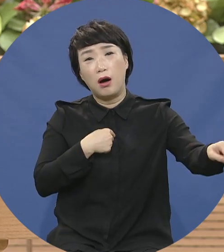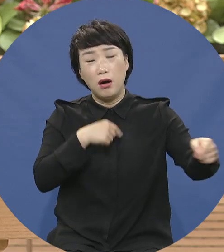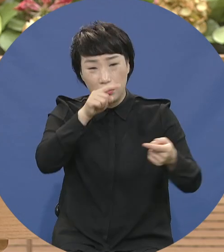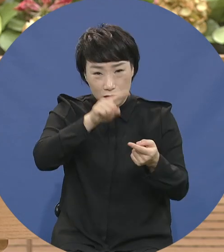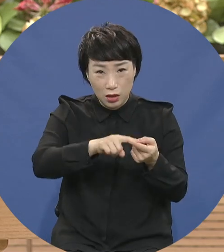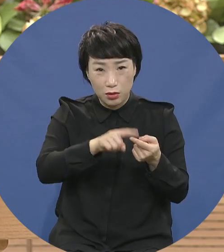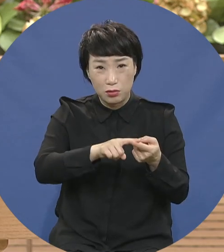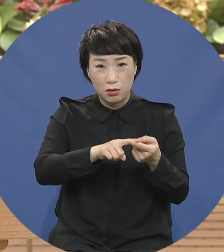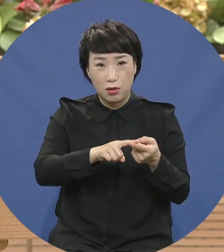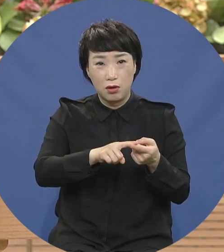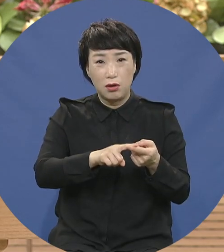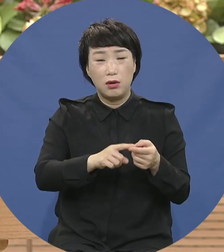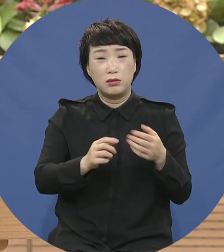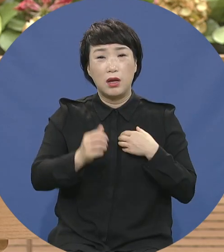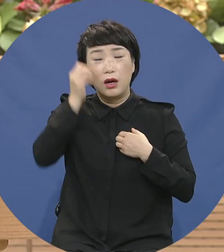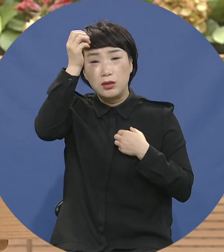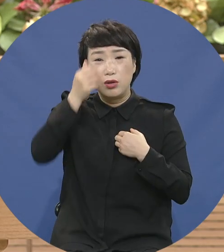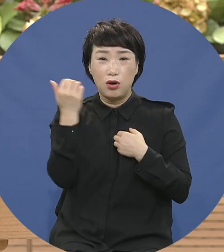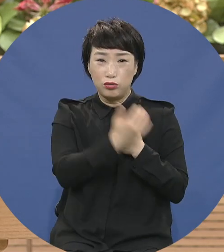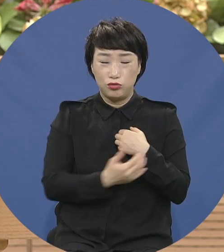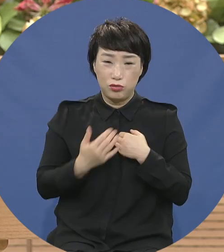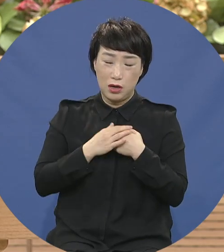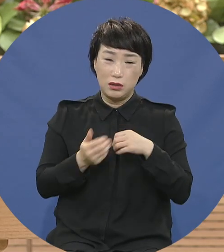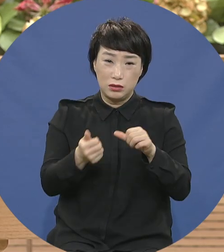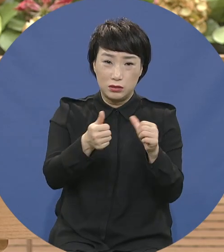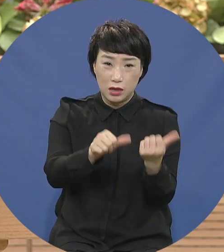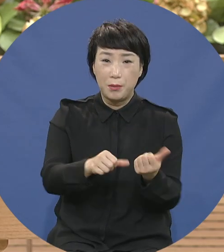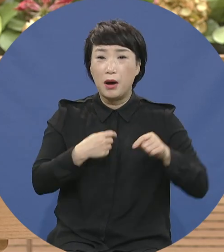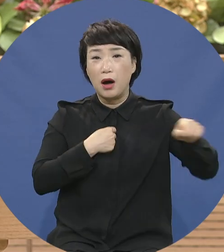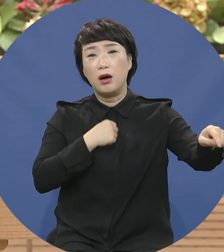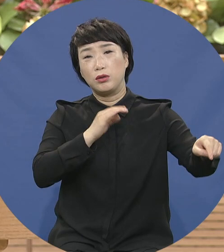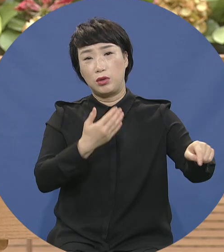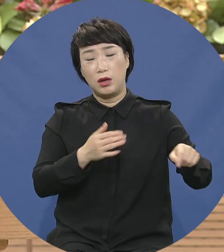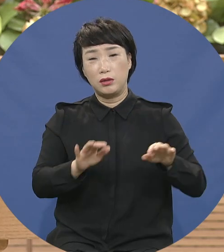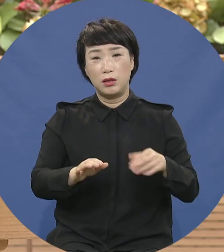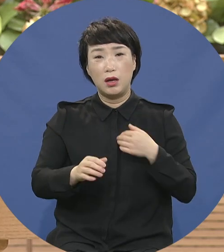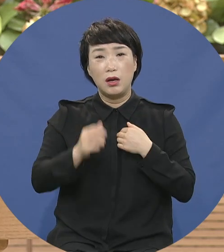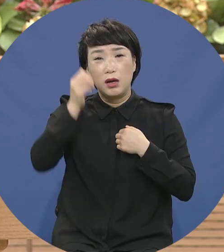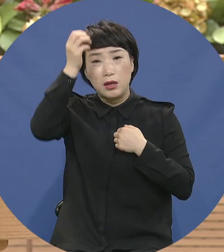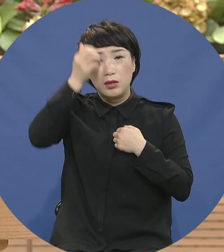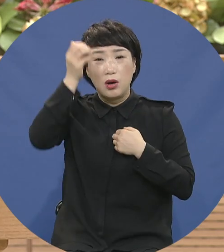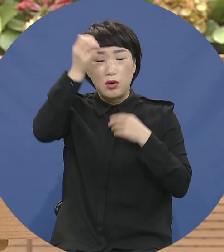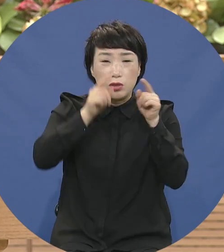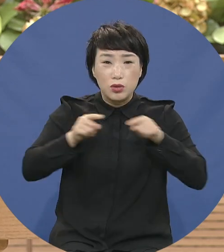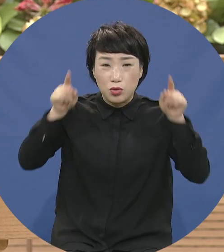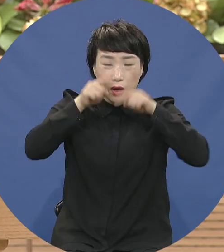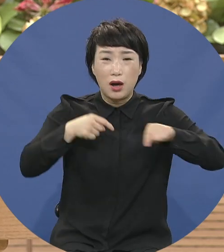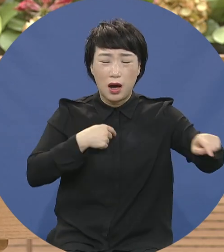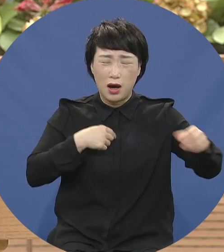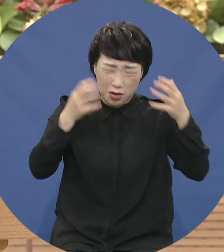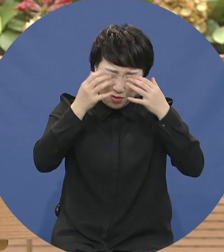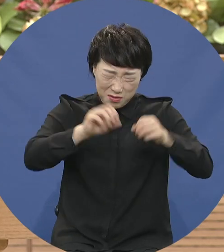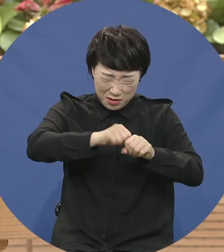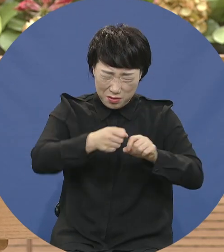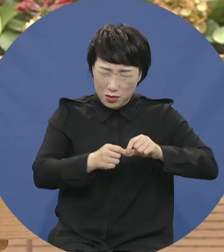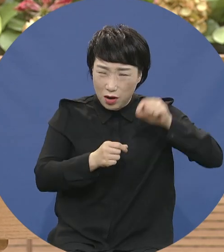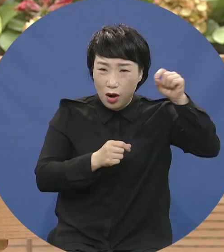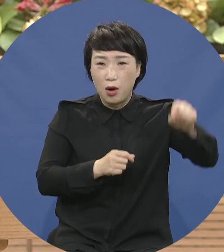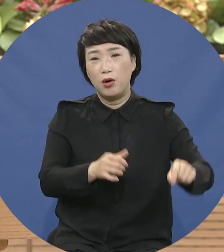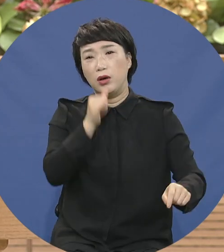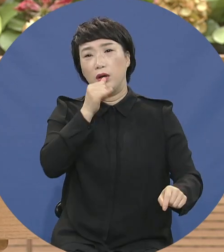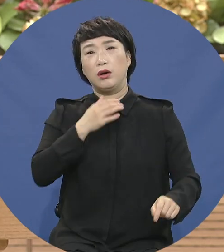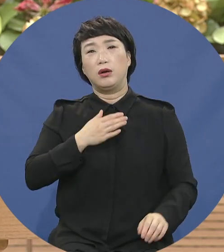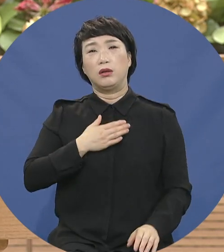그대로 영육간의 사망에 이르고 그 영혼은 지옥에서 영원히 형벌받아야